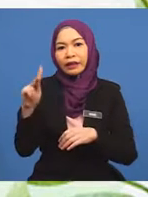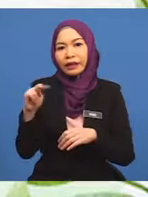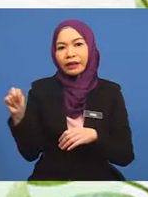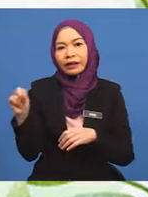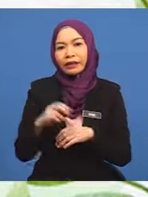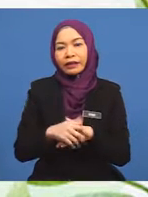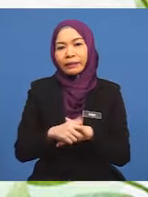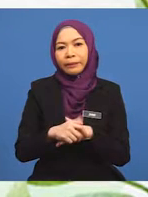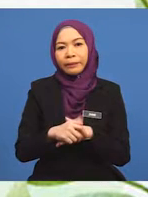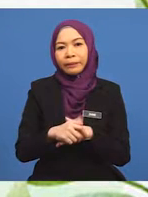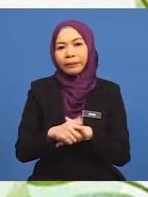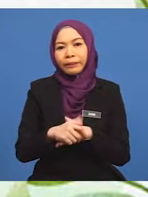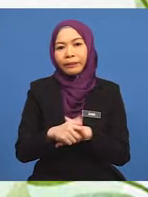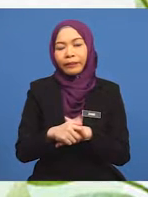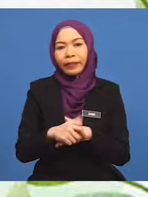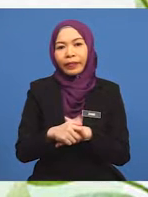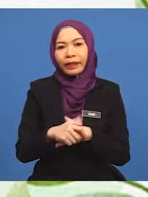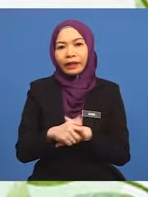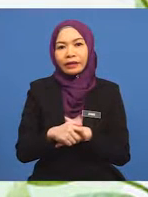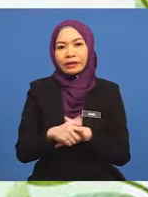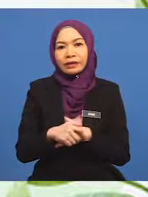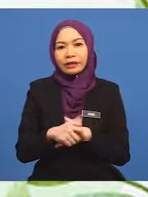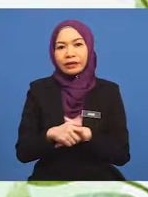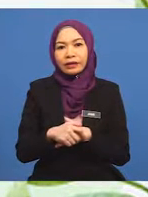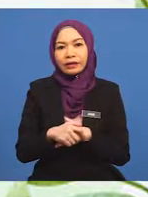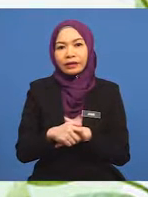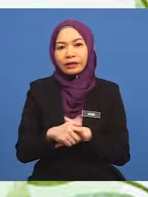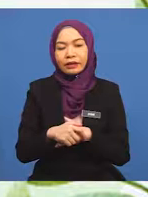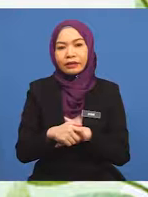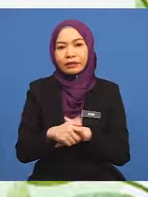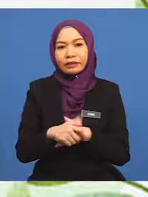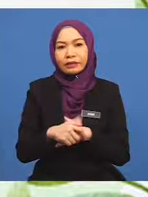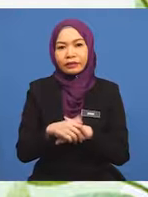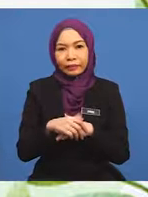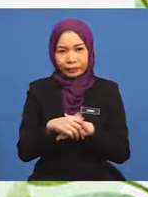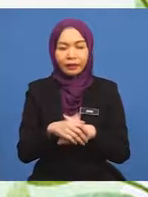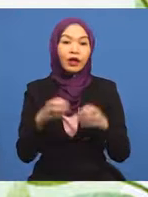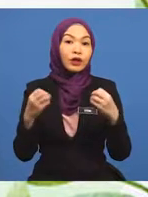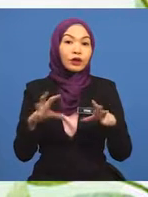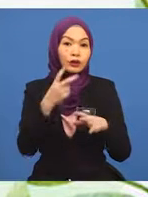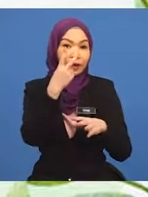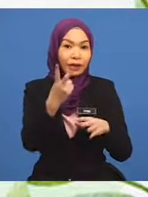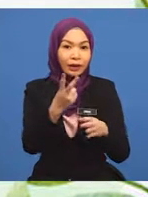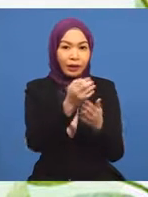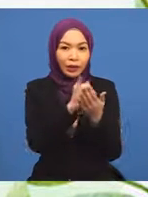Baiklah murid-murid sekalian, setelah kita meneliti lakaran idea